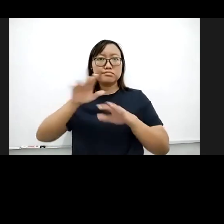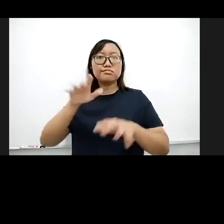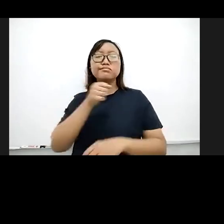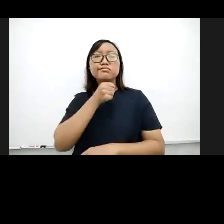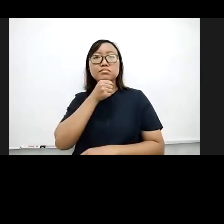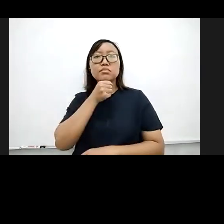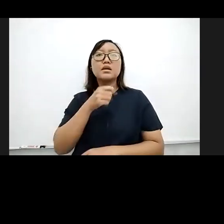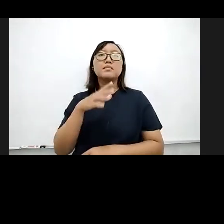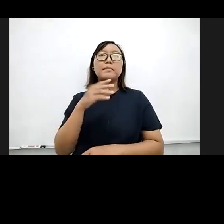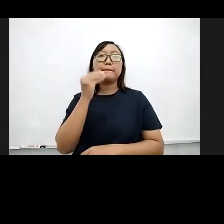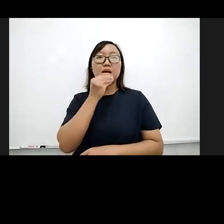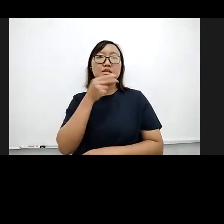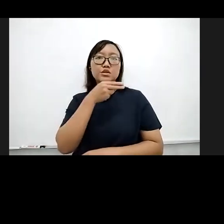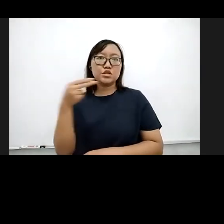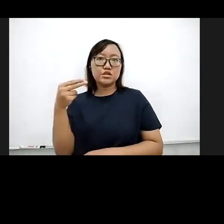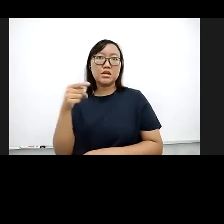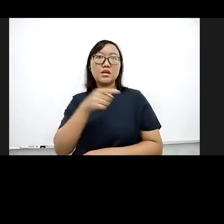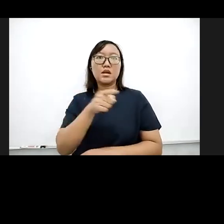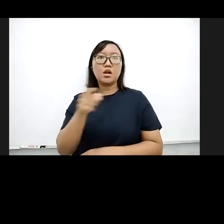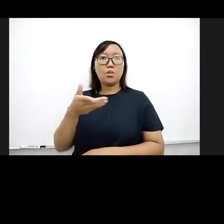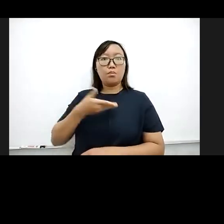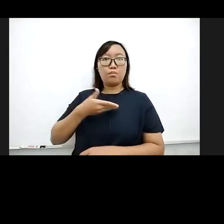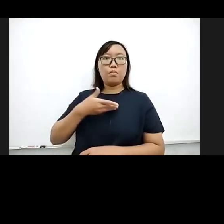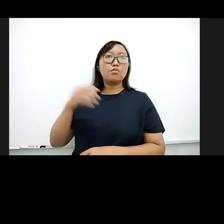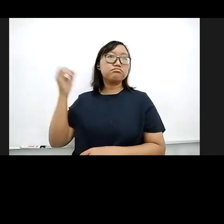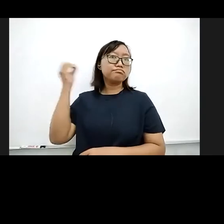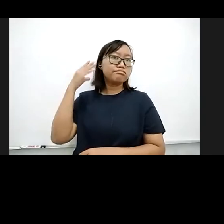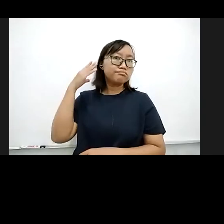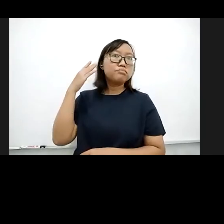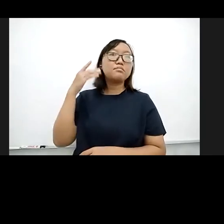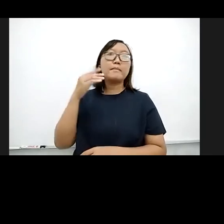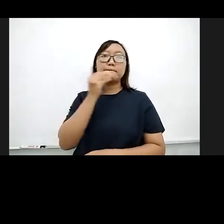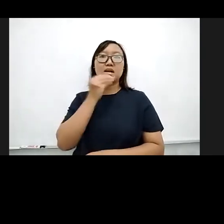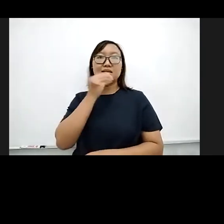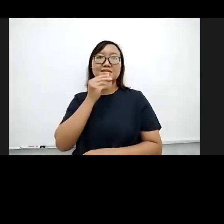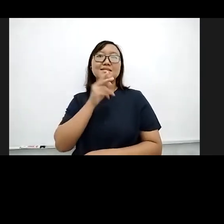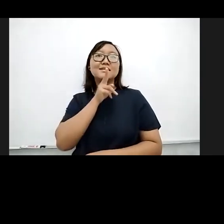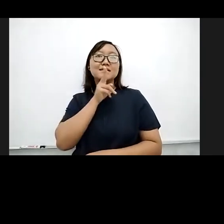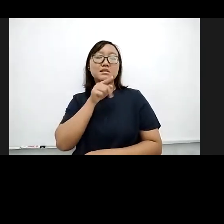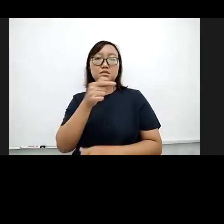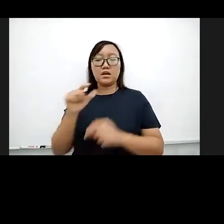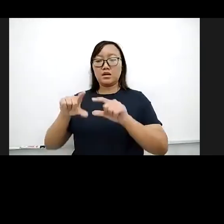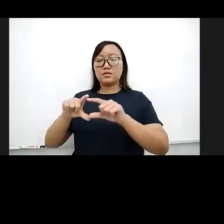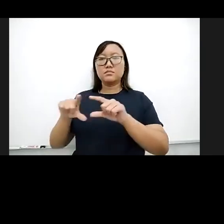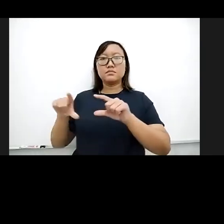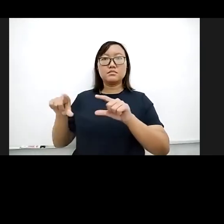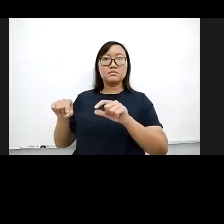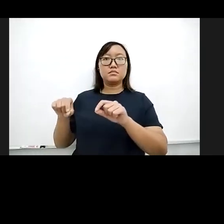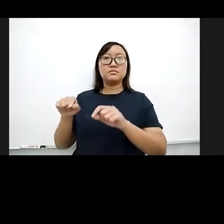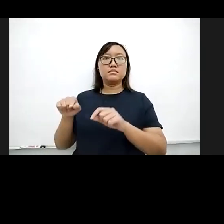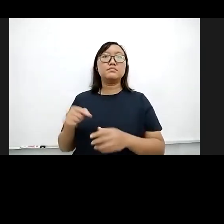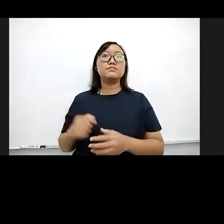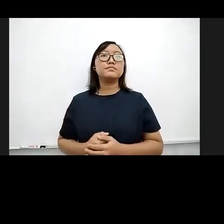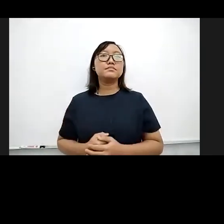the winner in English May access the interpretation picture in your local the bottom of your